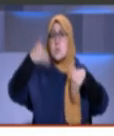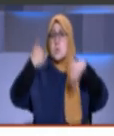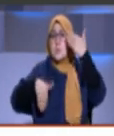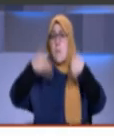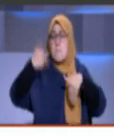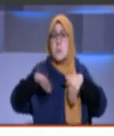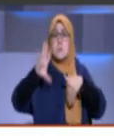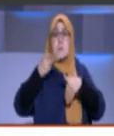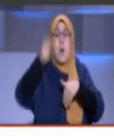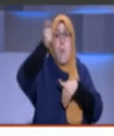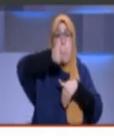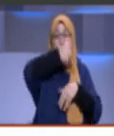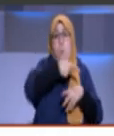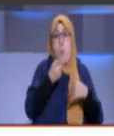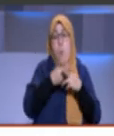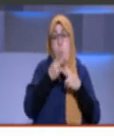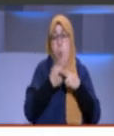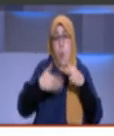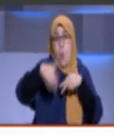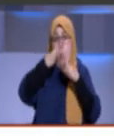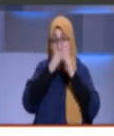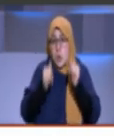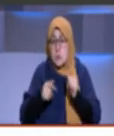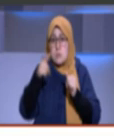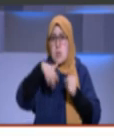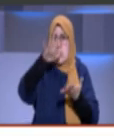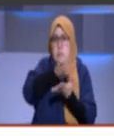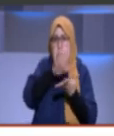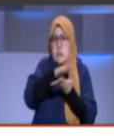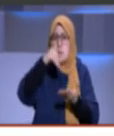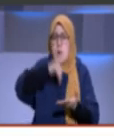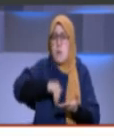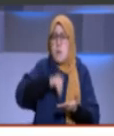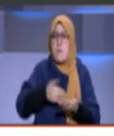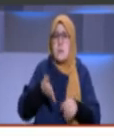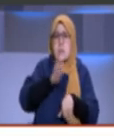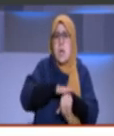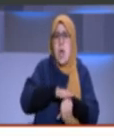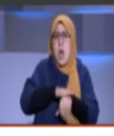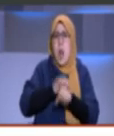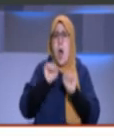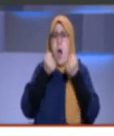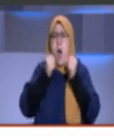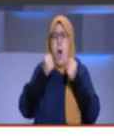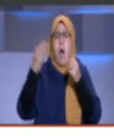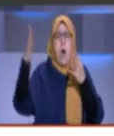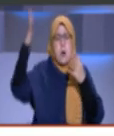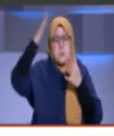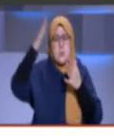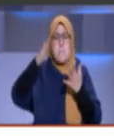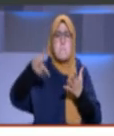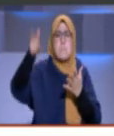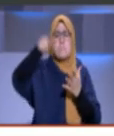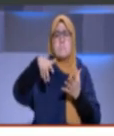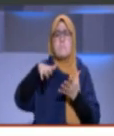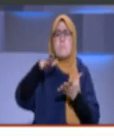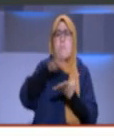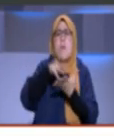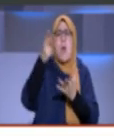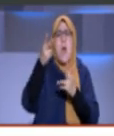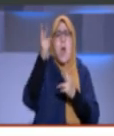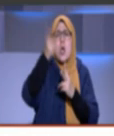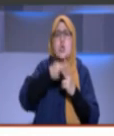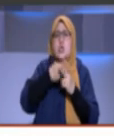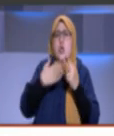إضافي وبمزيد من الضغط النفسي على أعصاب المواطنين، أو محاولة